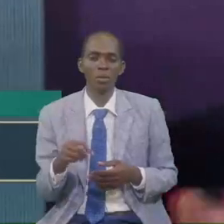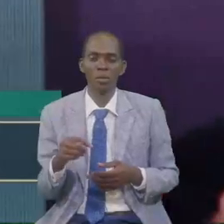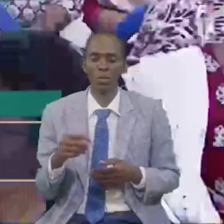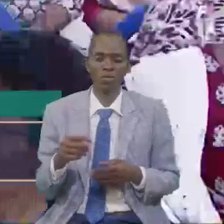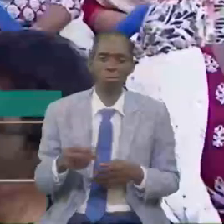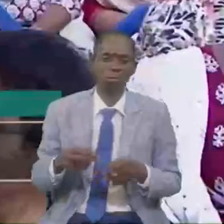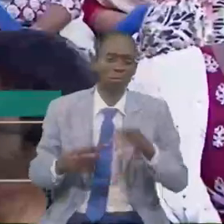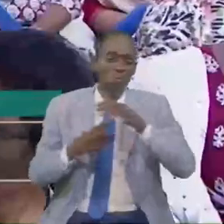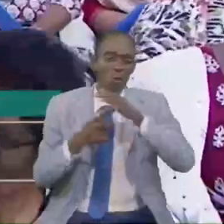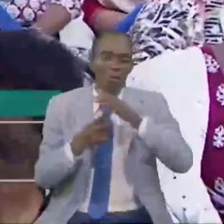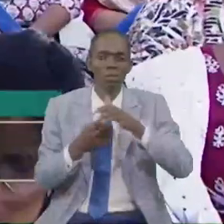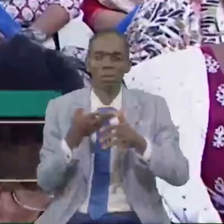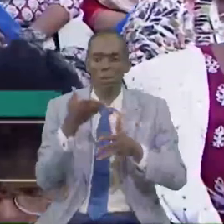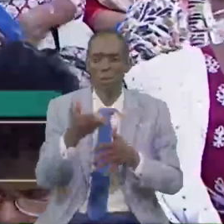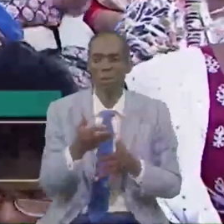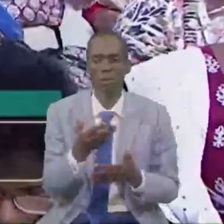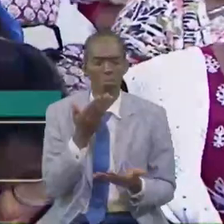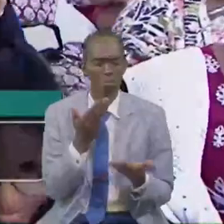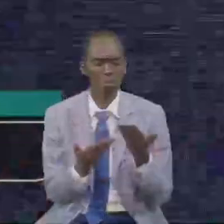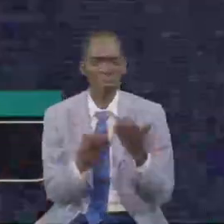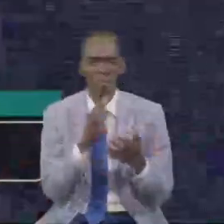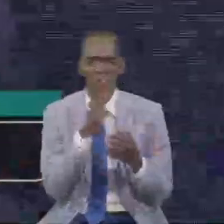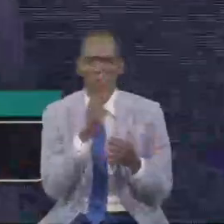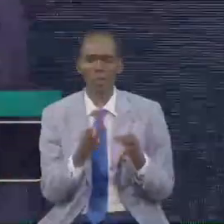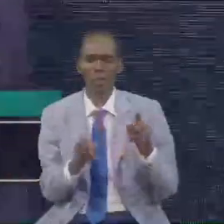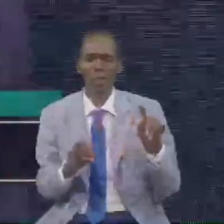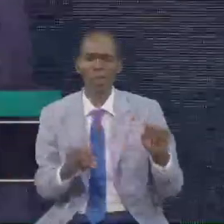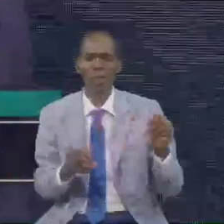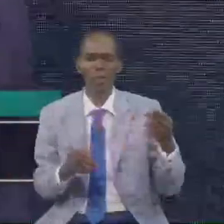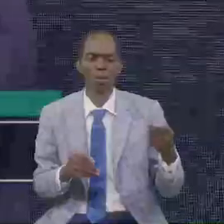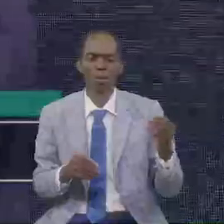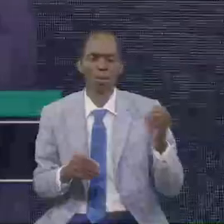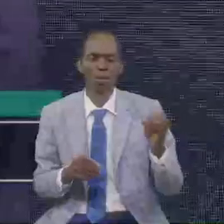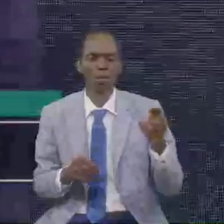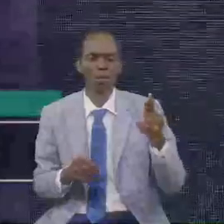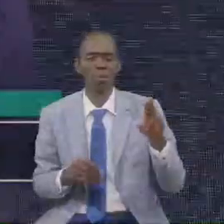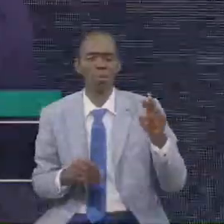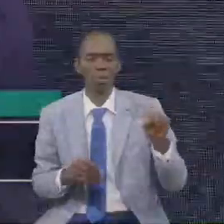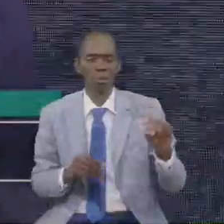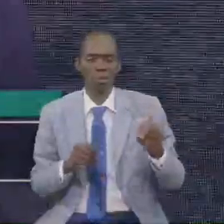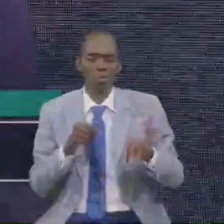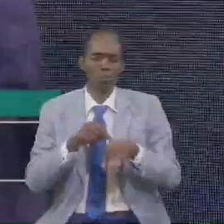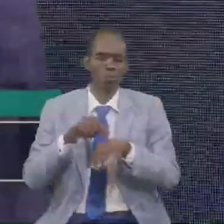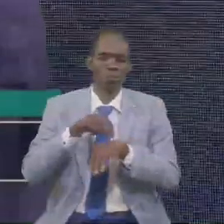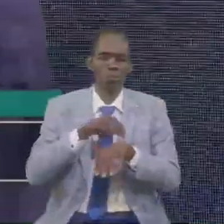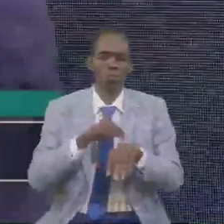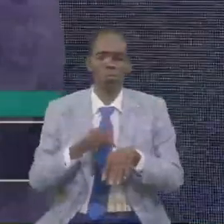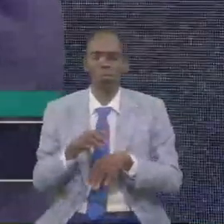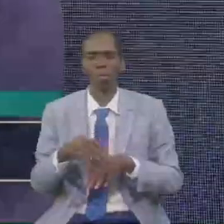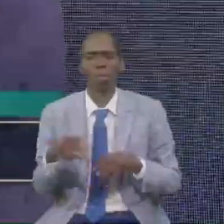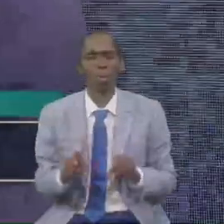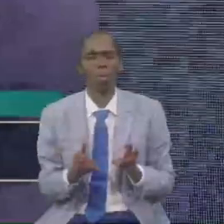il y aura des épines en route. Et les parcelles, les épines vont vous